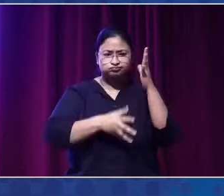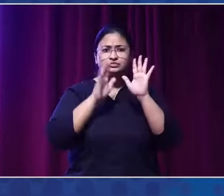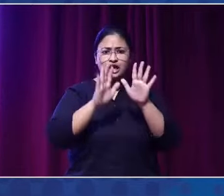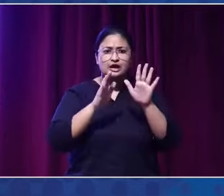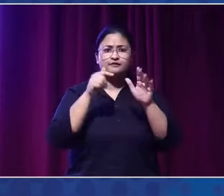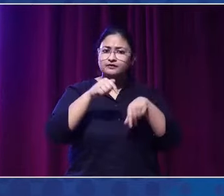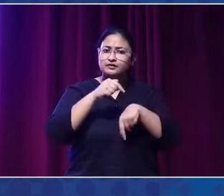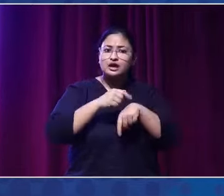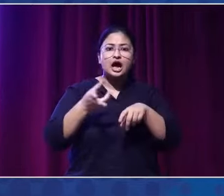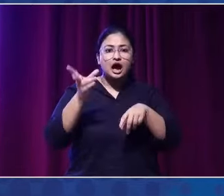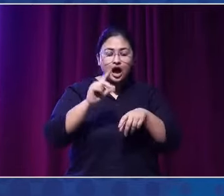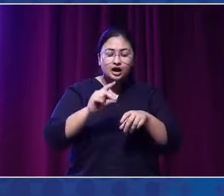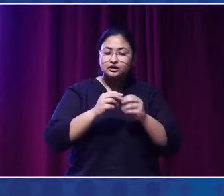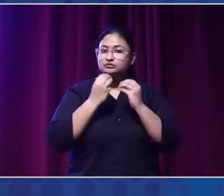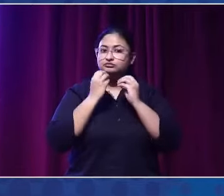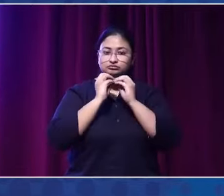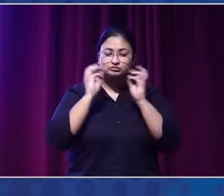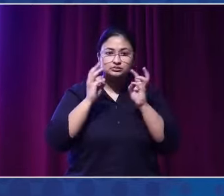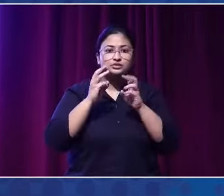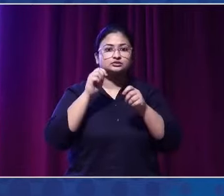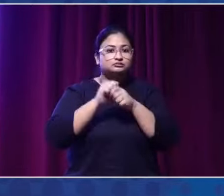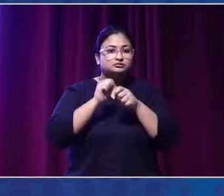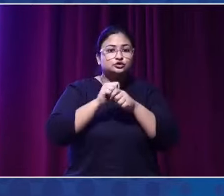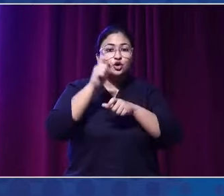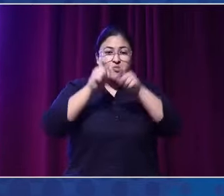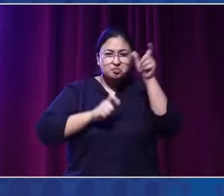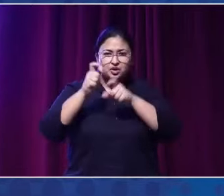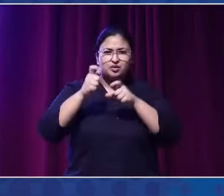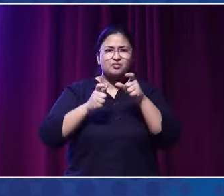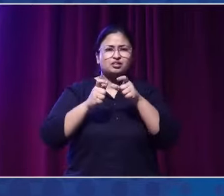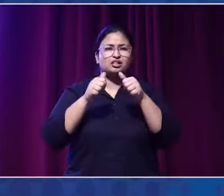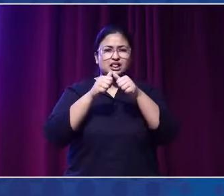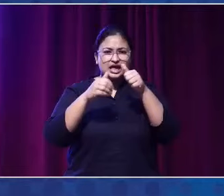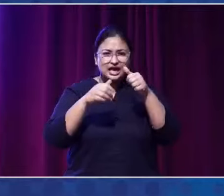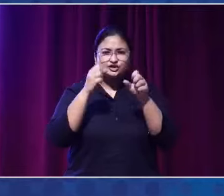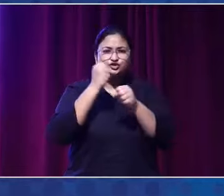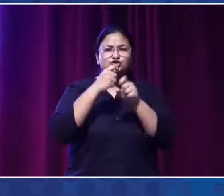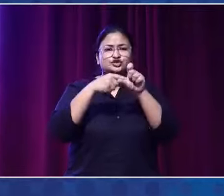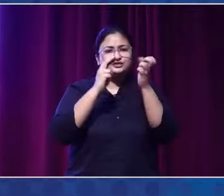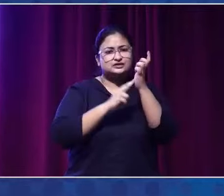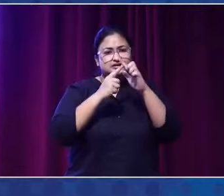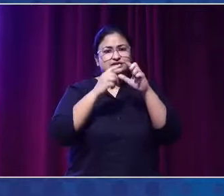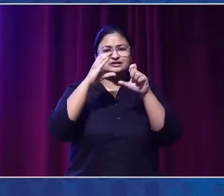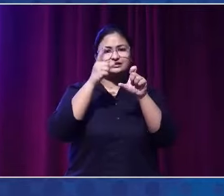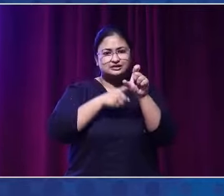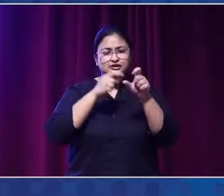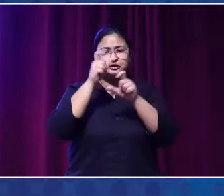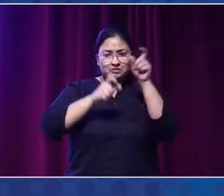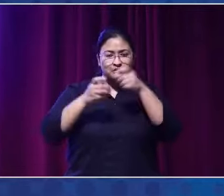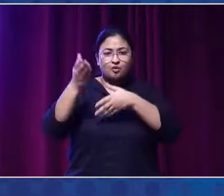ट्रेमेंडस वर्क डन बाय द एनफोर्समेंट एजेंसीज हुम ऑल ऑफ हुम वी हैव मैप्ड ऑन आर आईटी